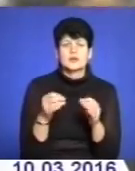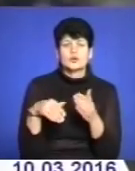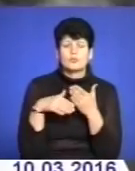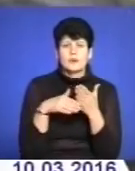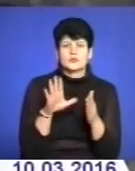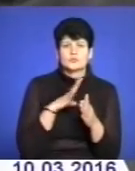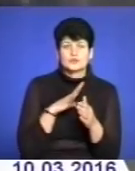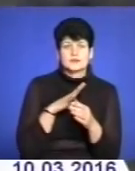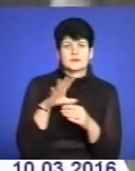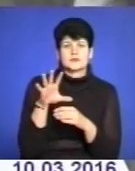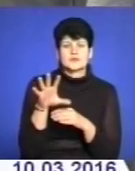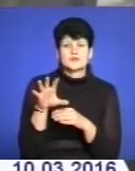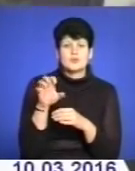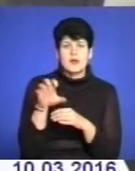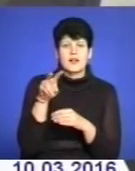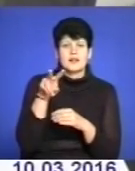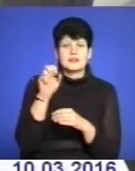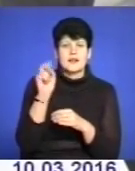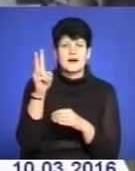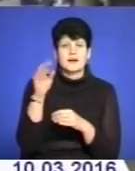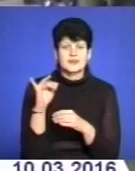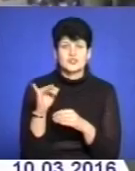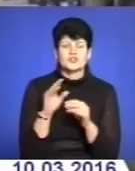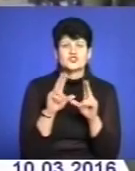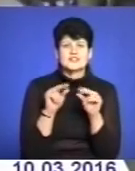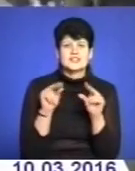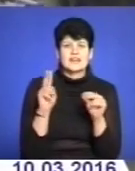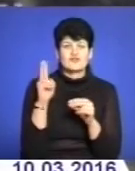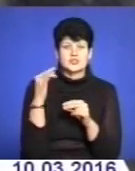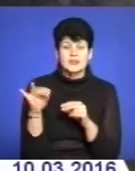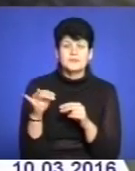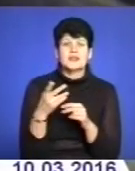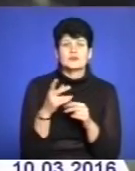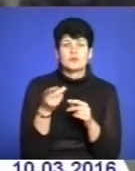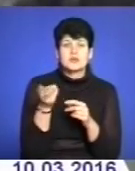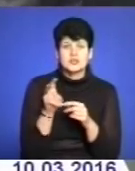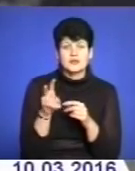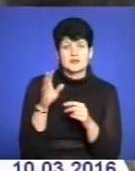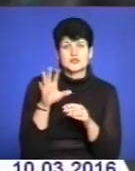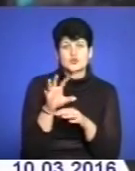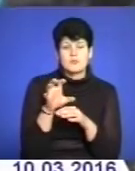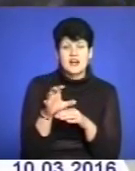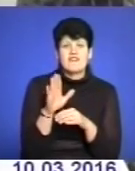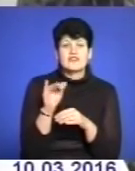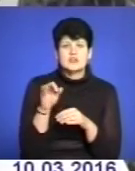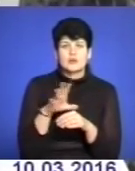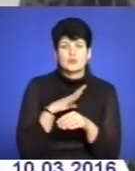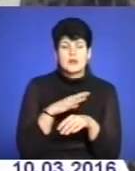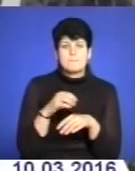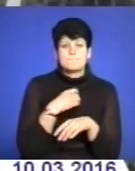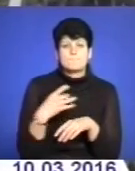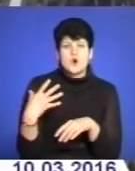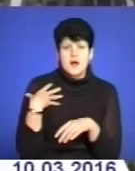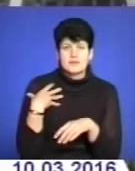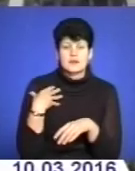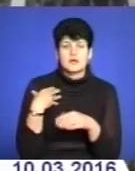чотирилапий товариш Лакі. В перекладі ця кличка означає «щасливчик». На Різдво до блокпосту хлопців прийшла собака. Вівчарка була поранена, тому доглядати